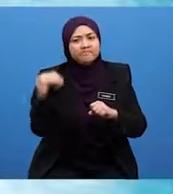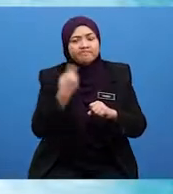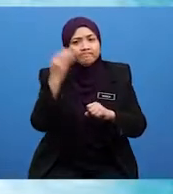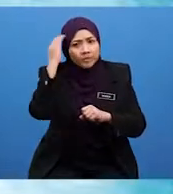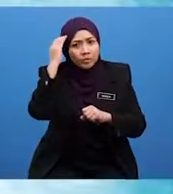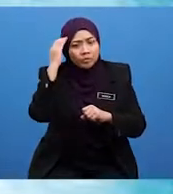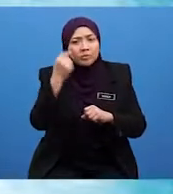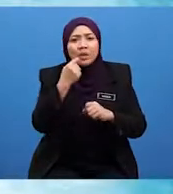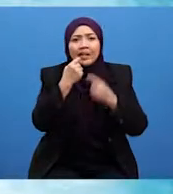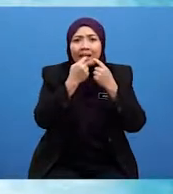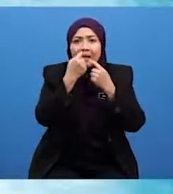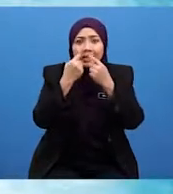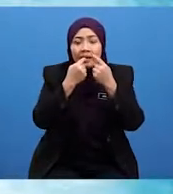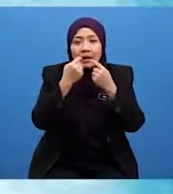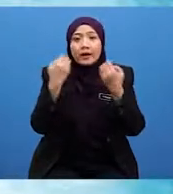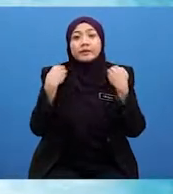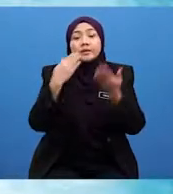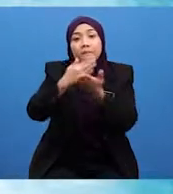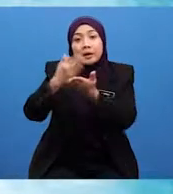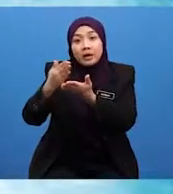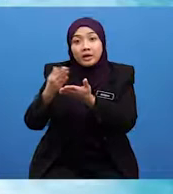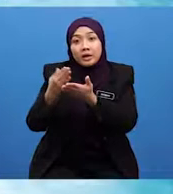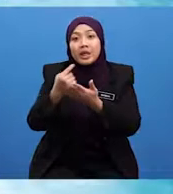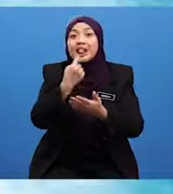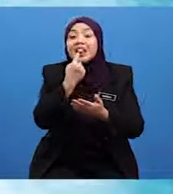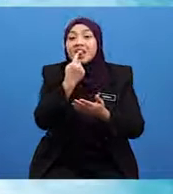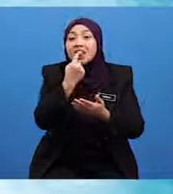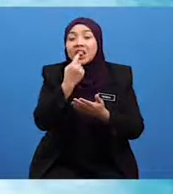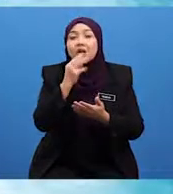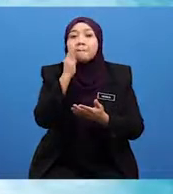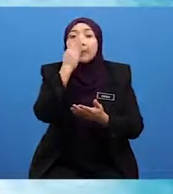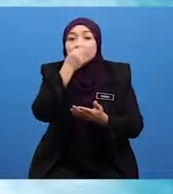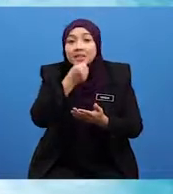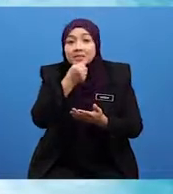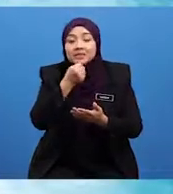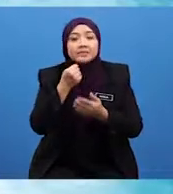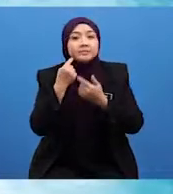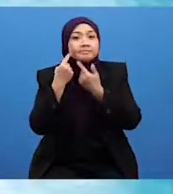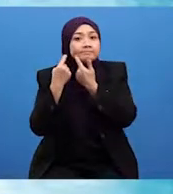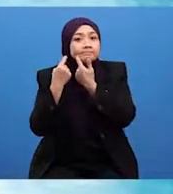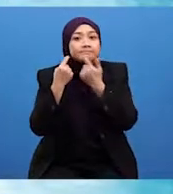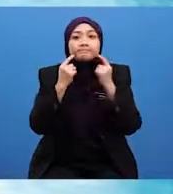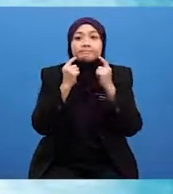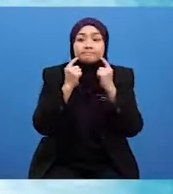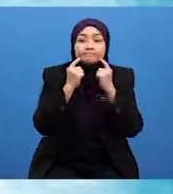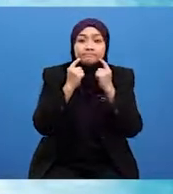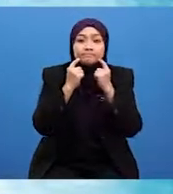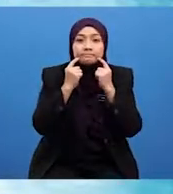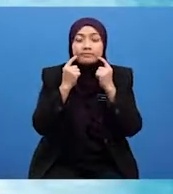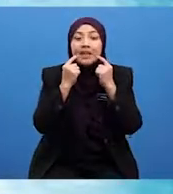tertentu sahaja. Hujung manis, belah tepi masam